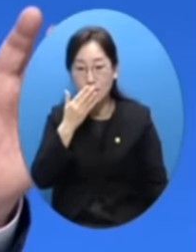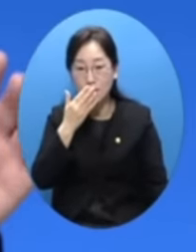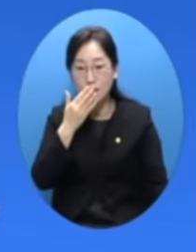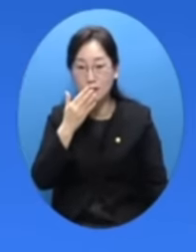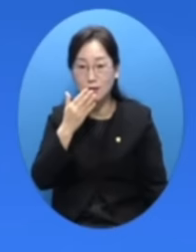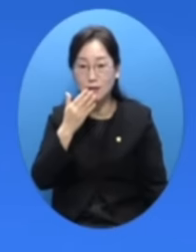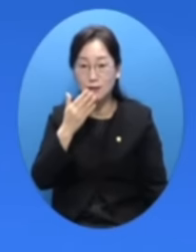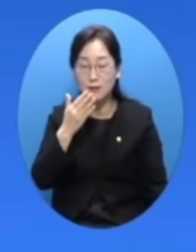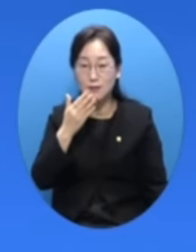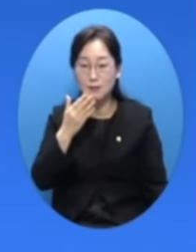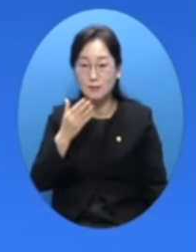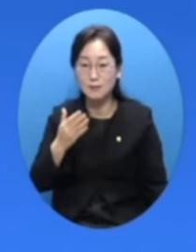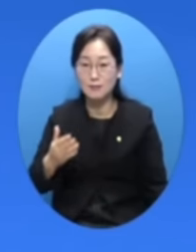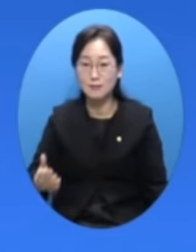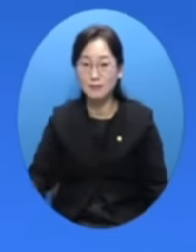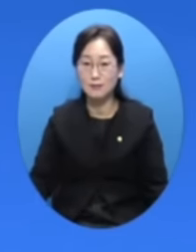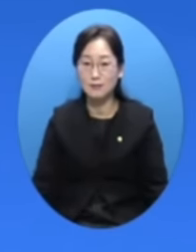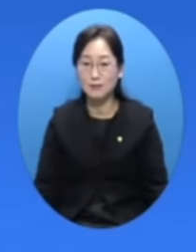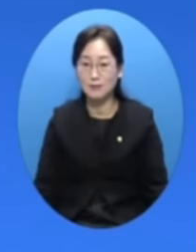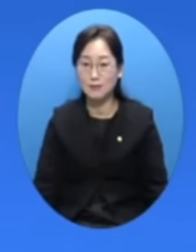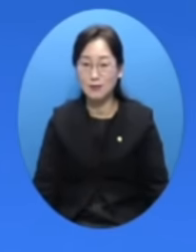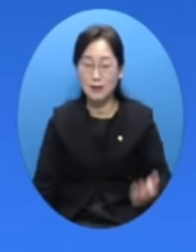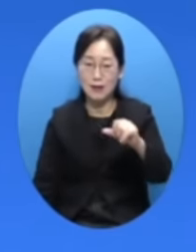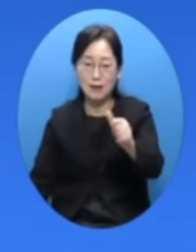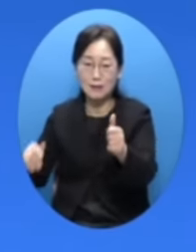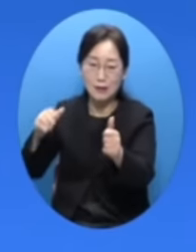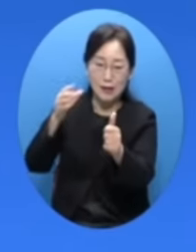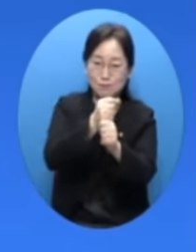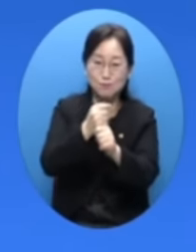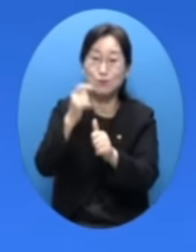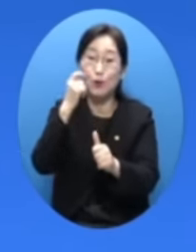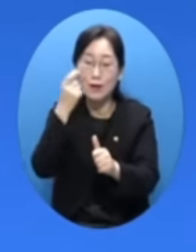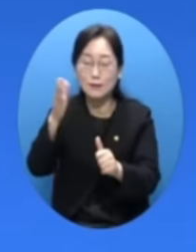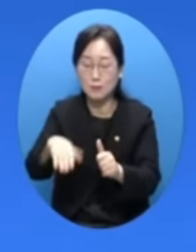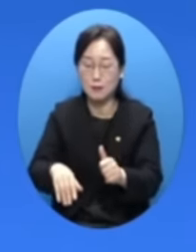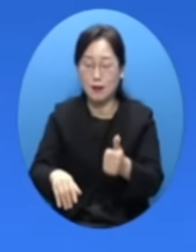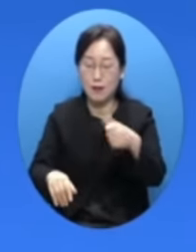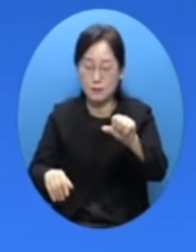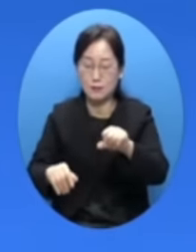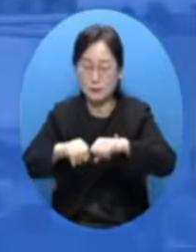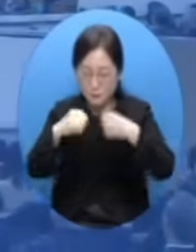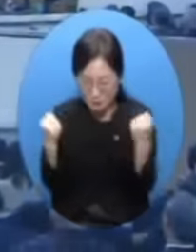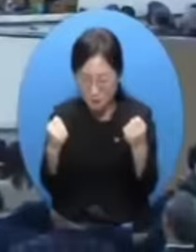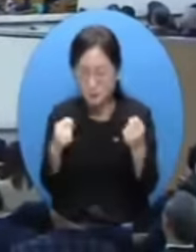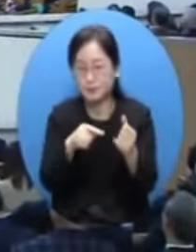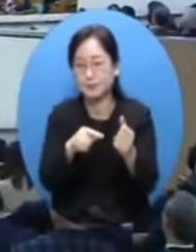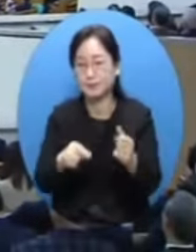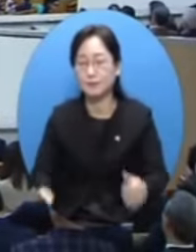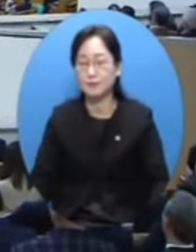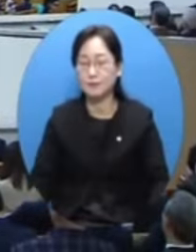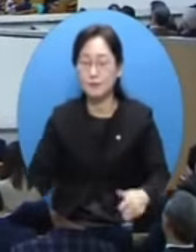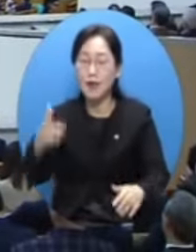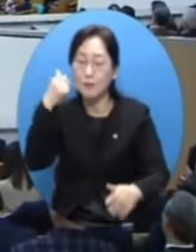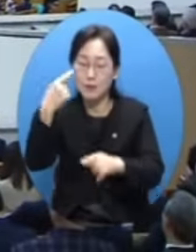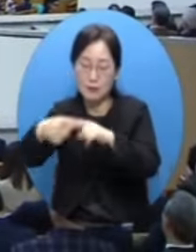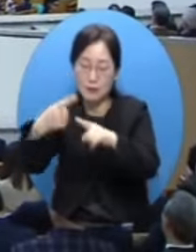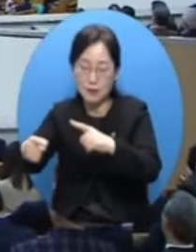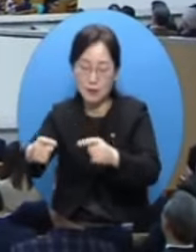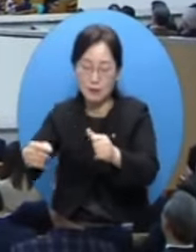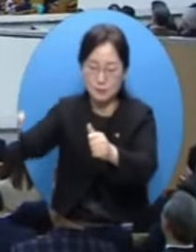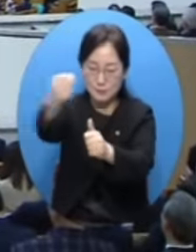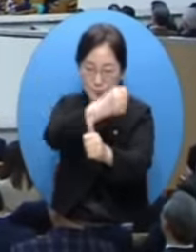그 이삭을 드릴 수가 없을 것입니다. 그러나 이삭은 순종했습니다. 칼을 들어서